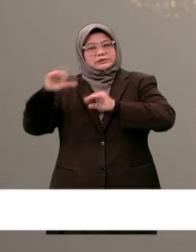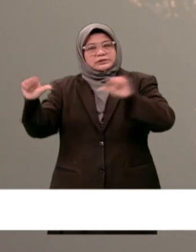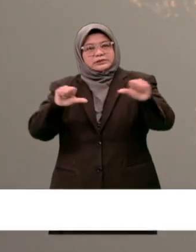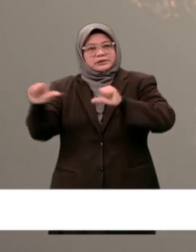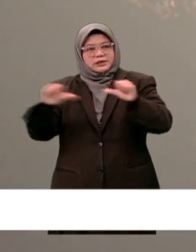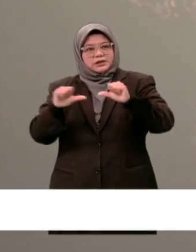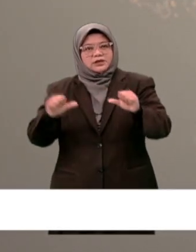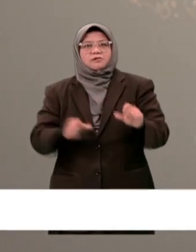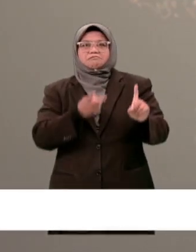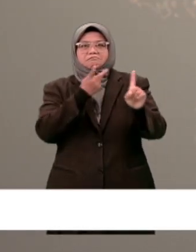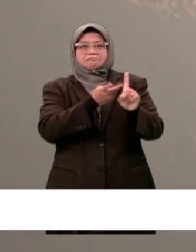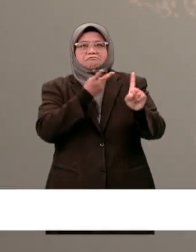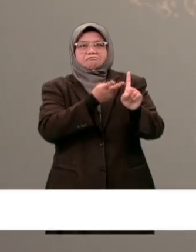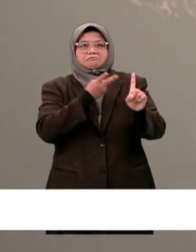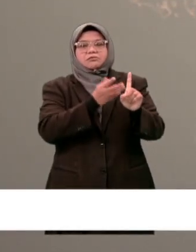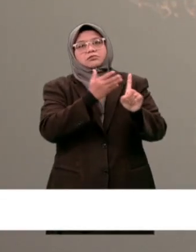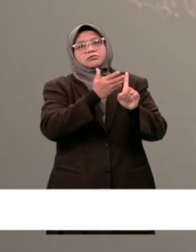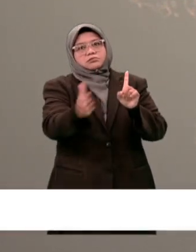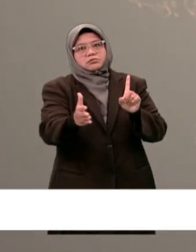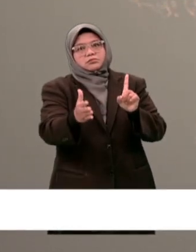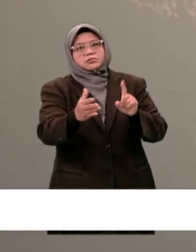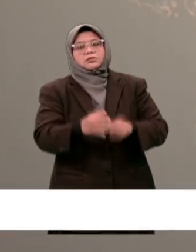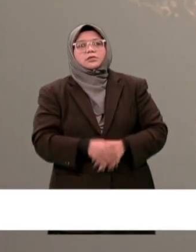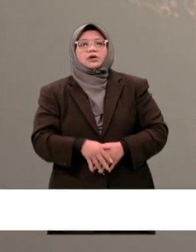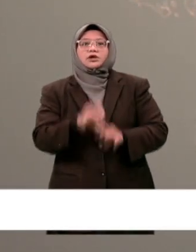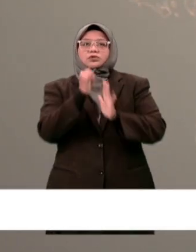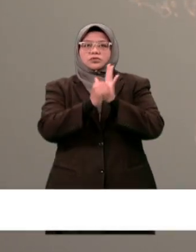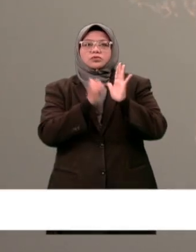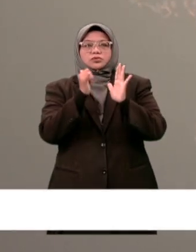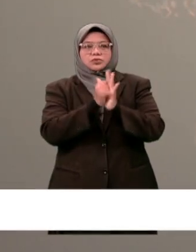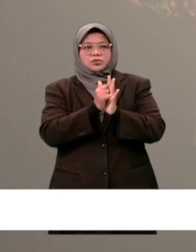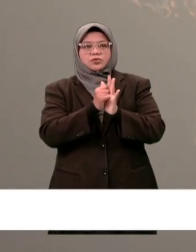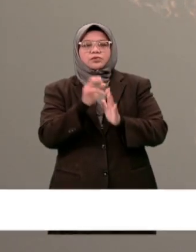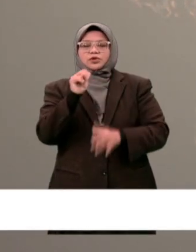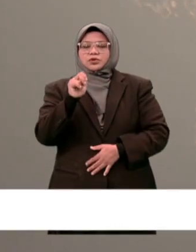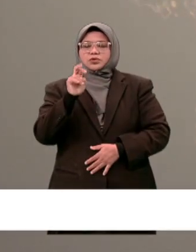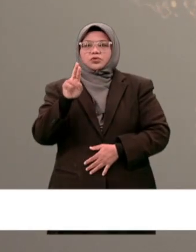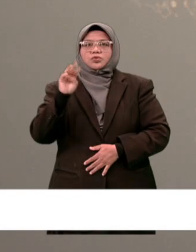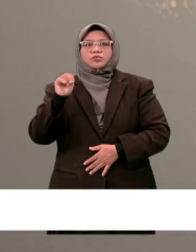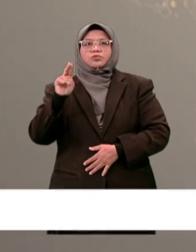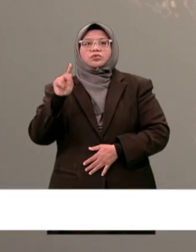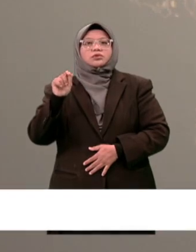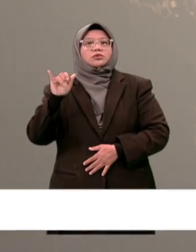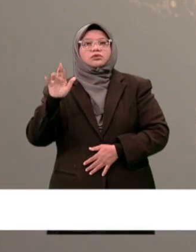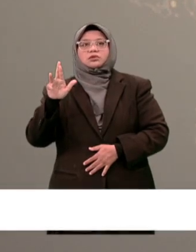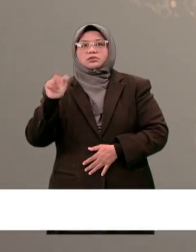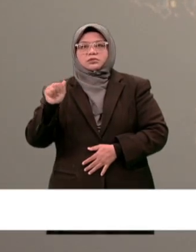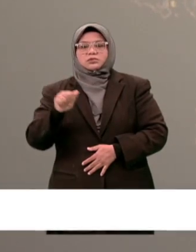menyebarkan dakwah menurut si YouTube persatuan Nur mutiara